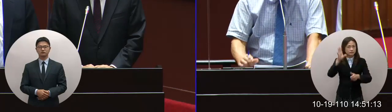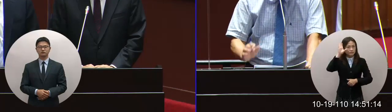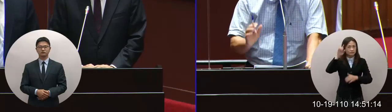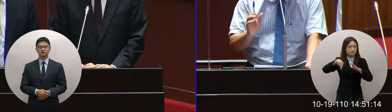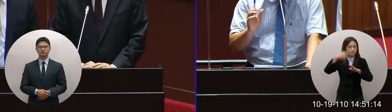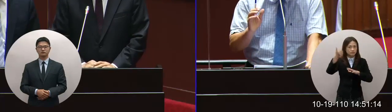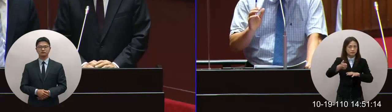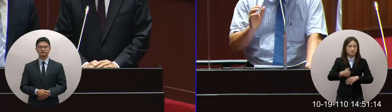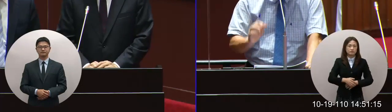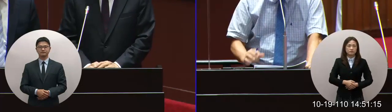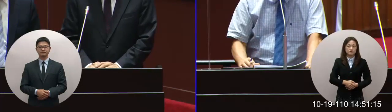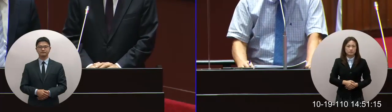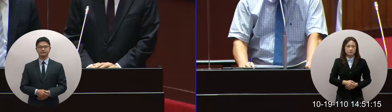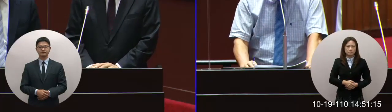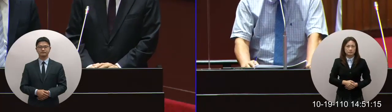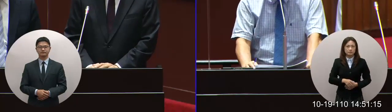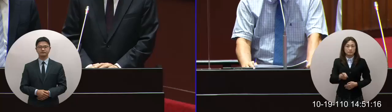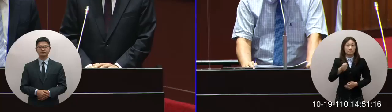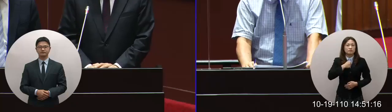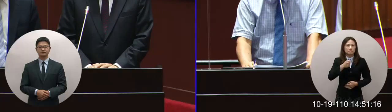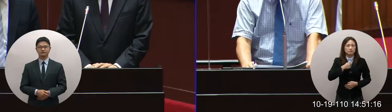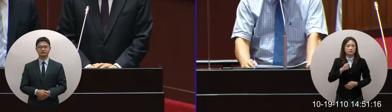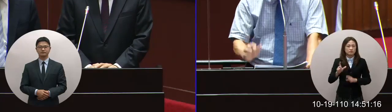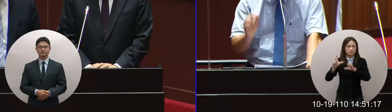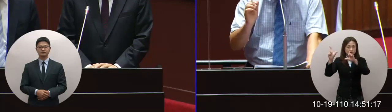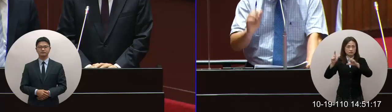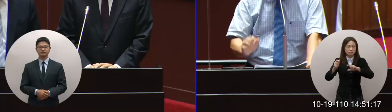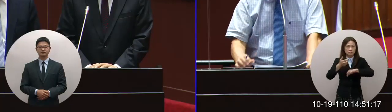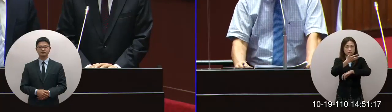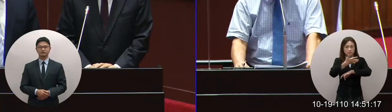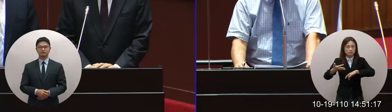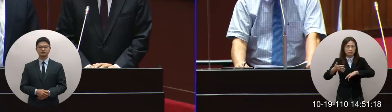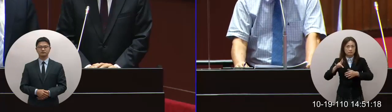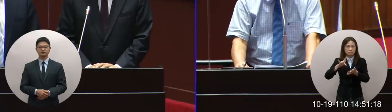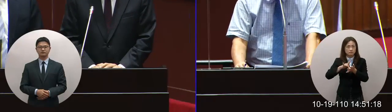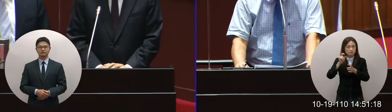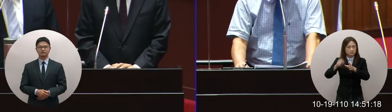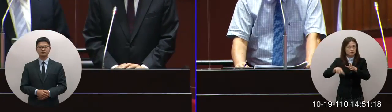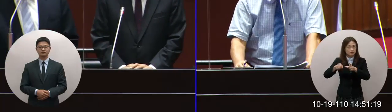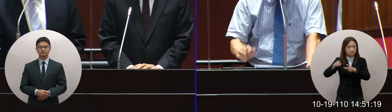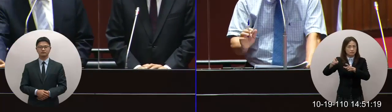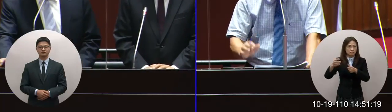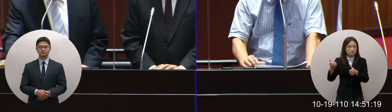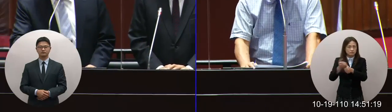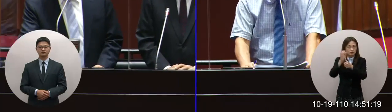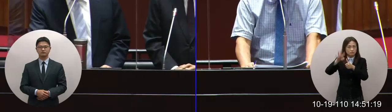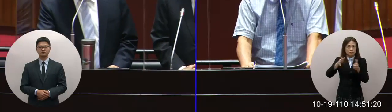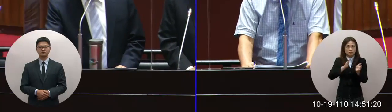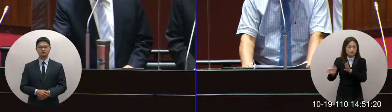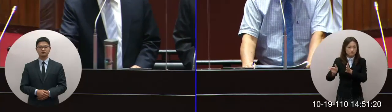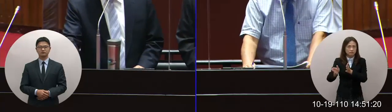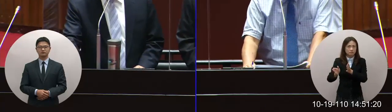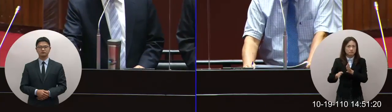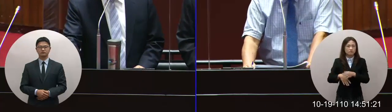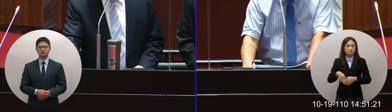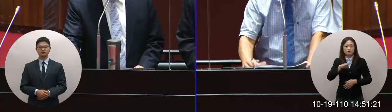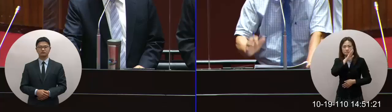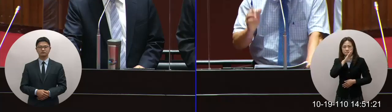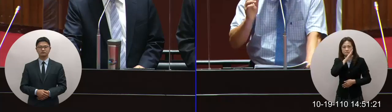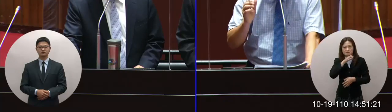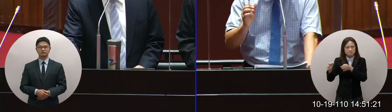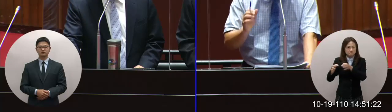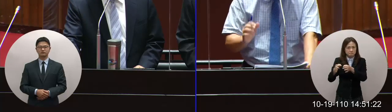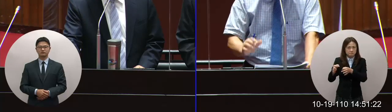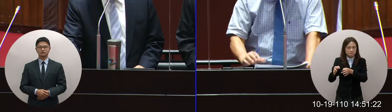长，我想您知道东洋药品总经理因为内线交易啊被剪掉搜索一事，那苏院